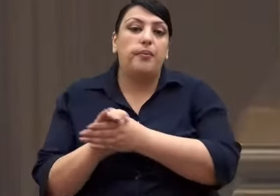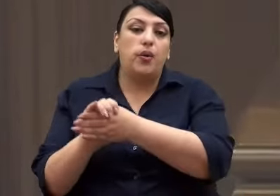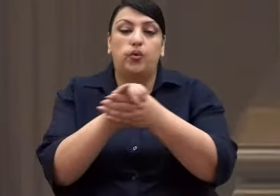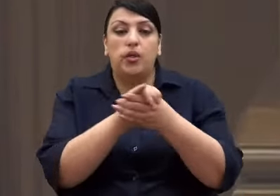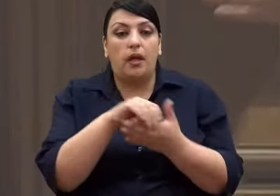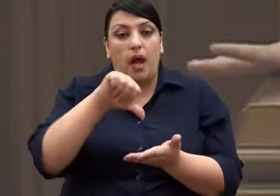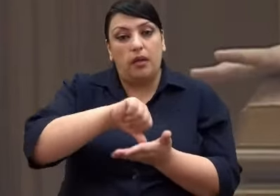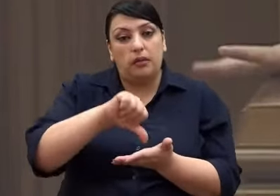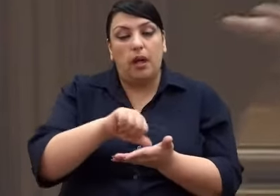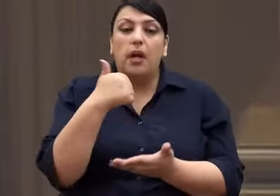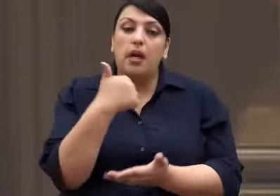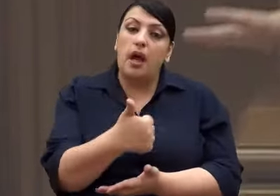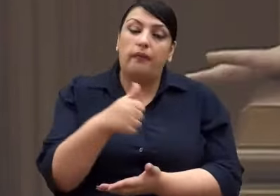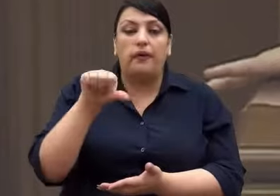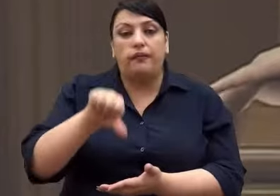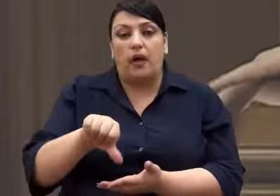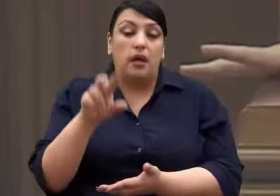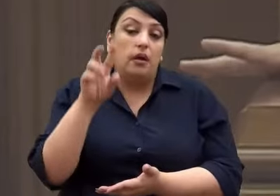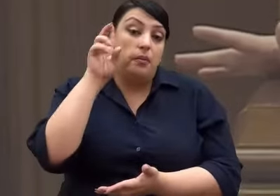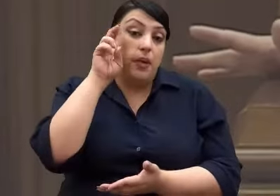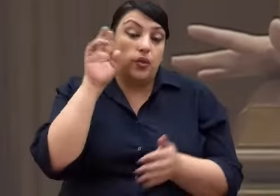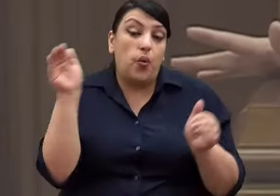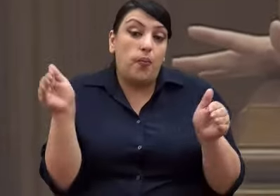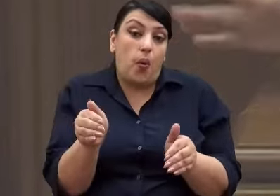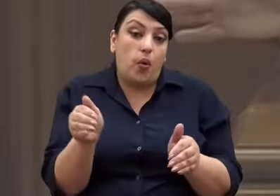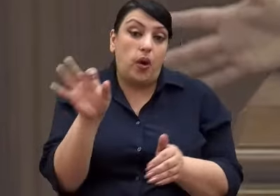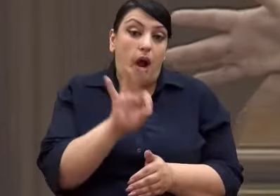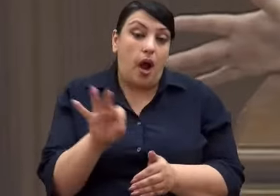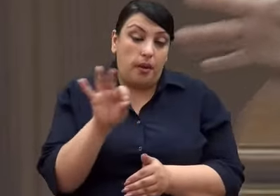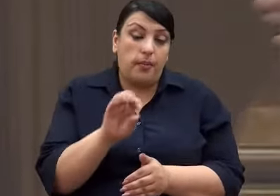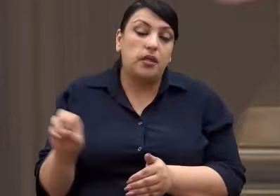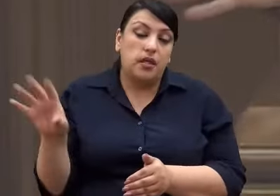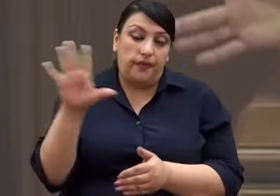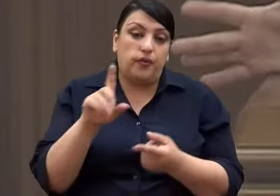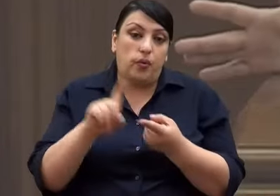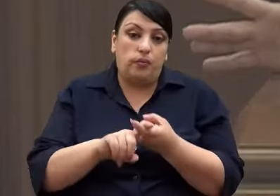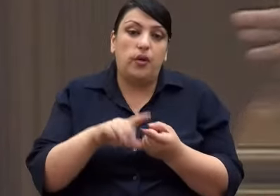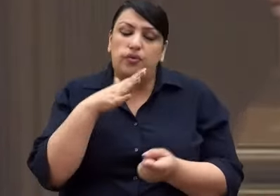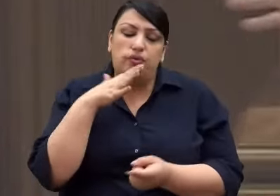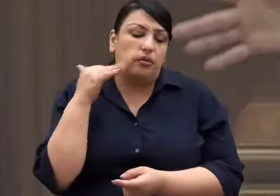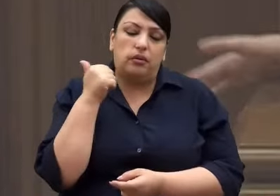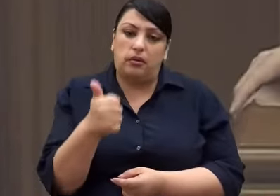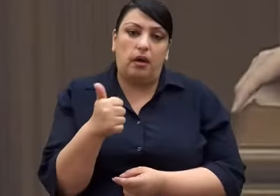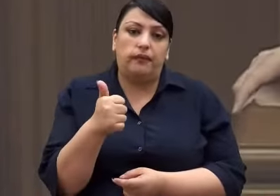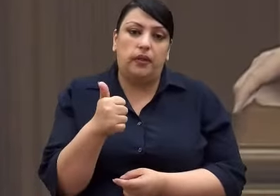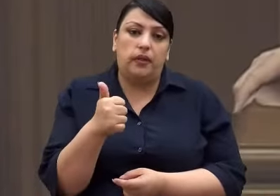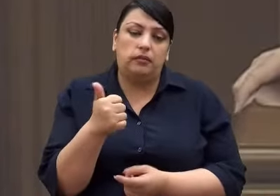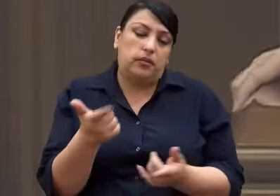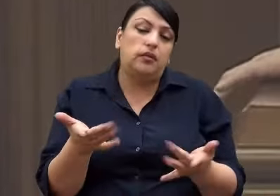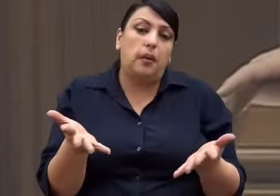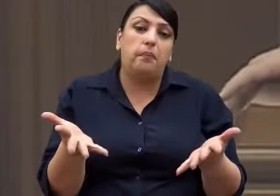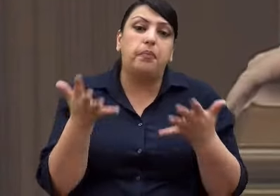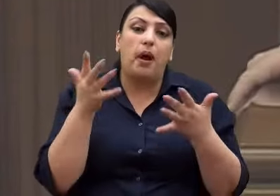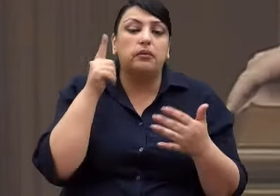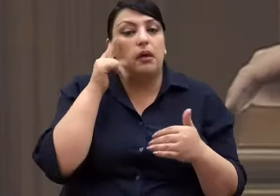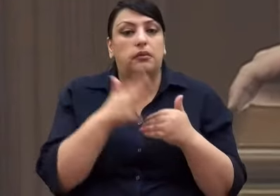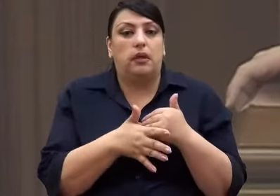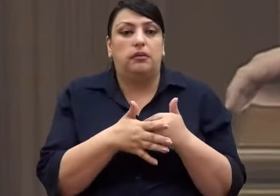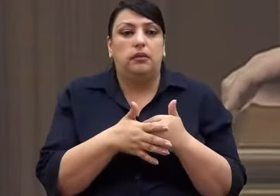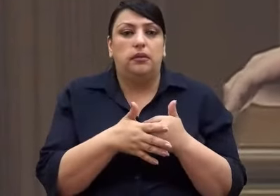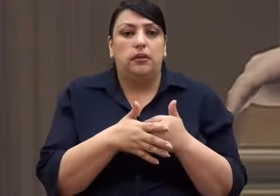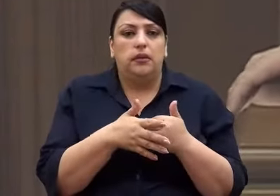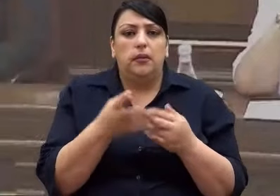պատասխանը պարզ է, փոքր պետությունների համար լավ է լինել Եվրամիության անդամ, դա պարզ բան է, այդտեղ մեծ գիտություն չկա